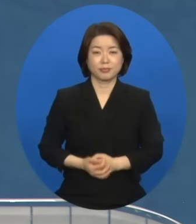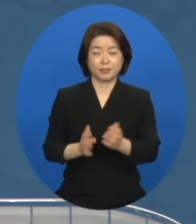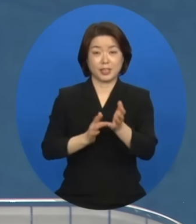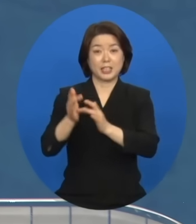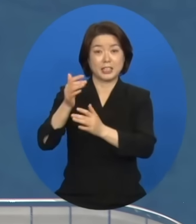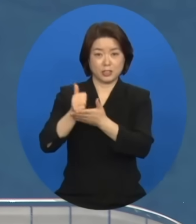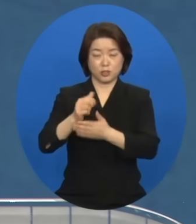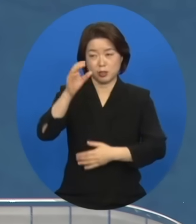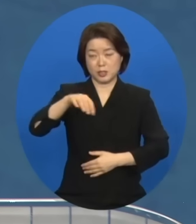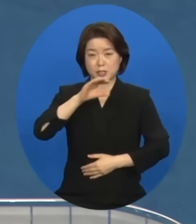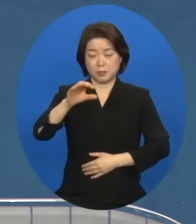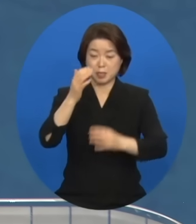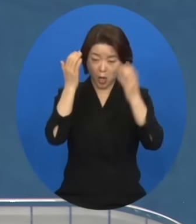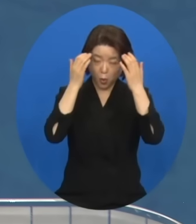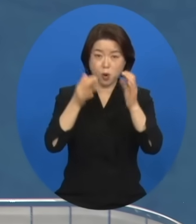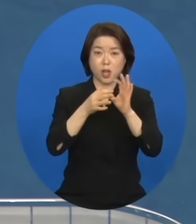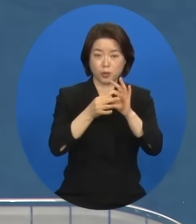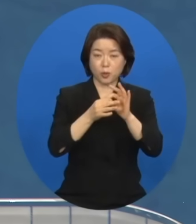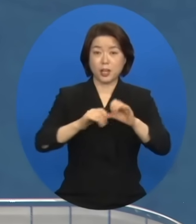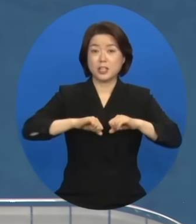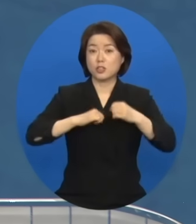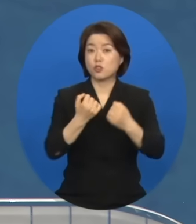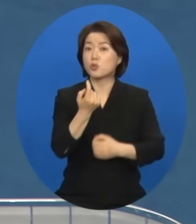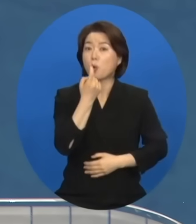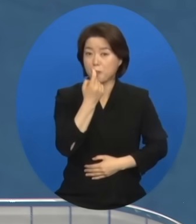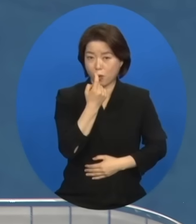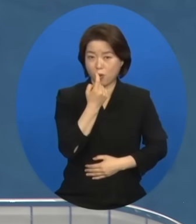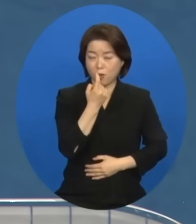예수님께서 십자가의 고난을 통하여 순종을 배우신 것은